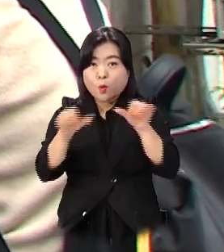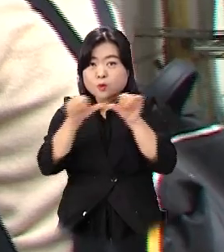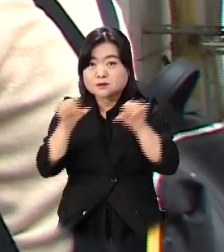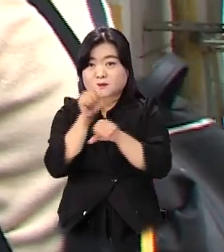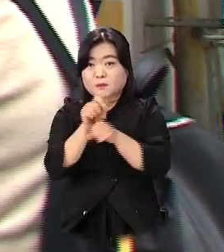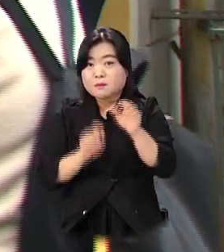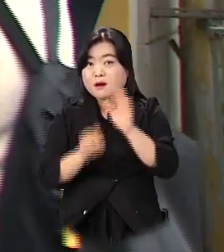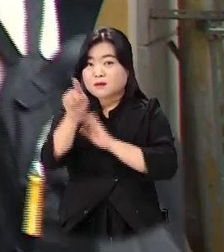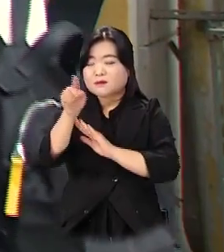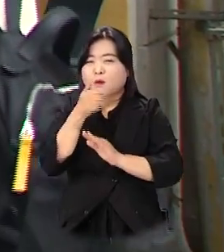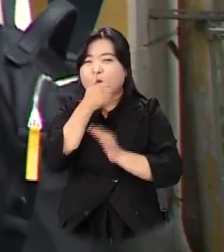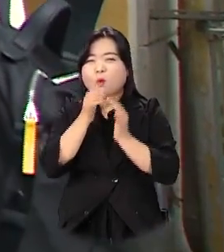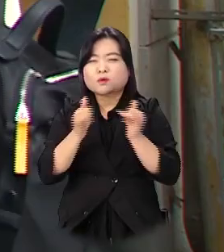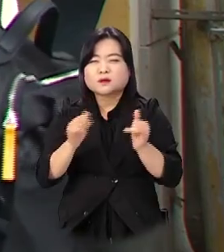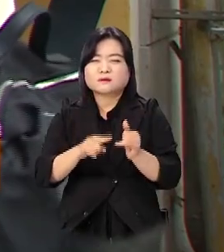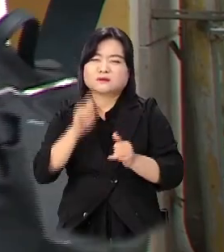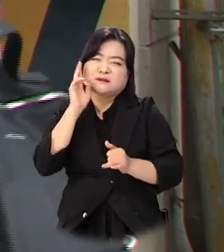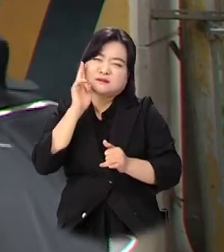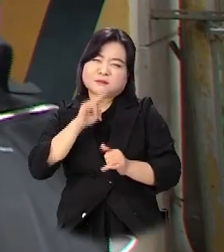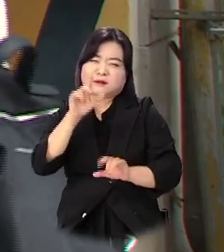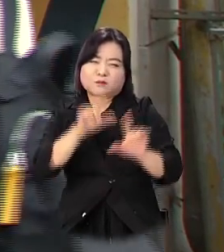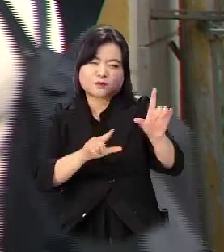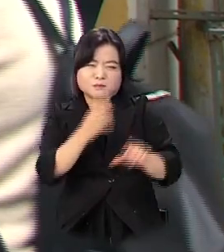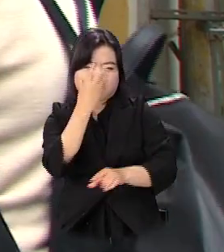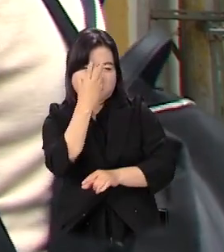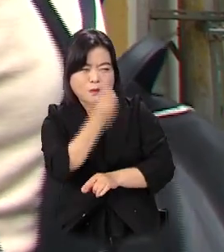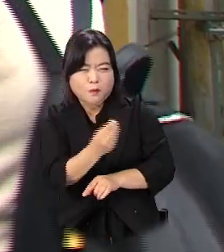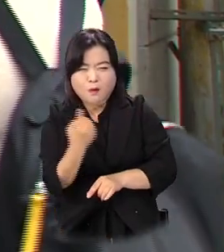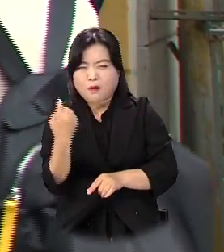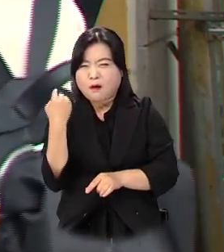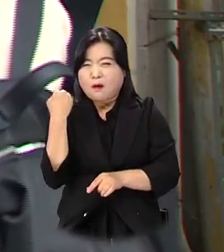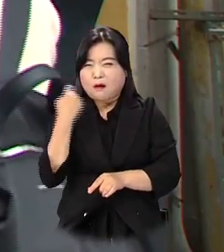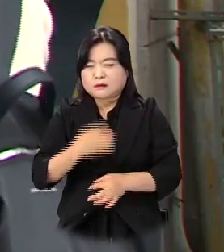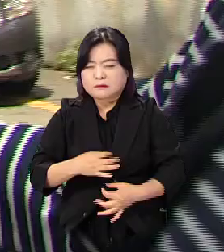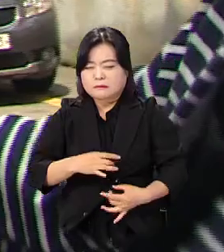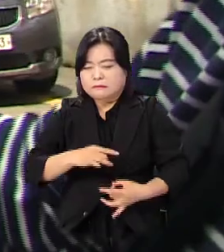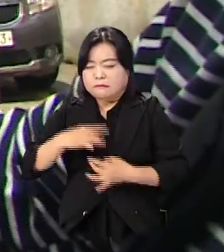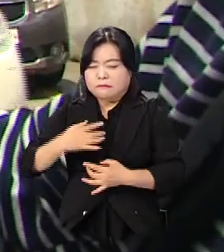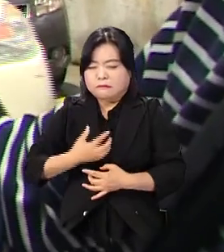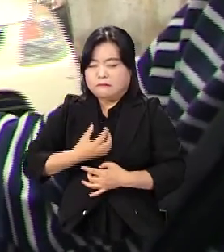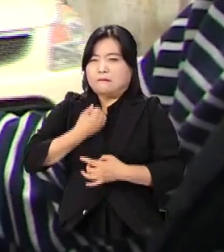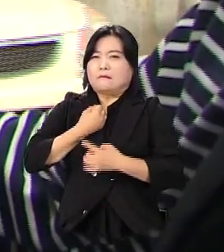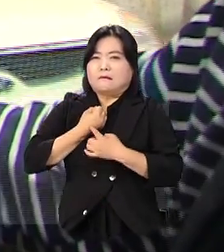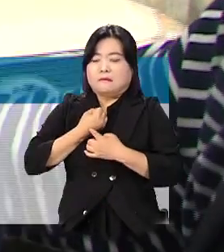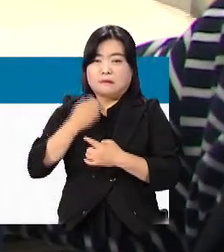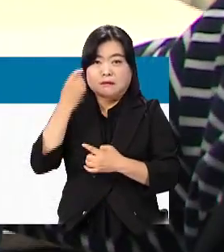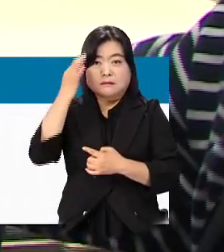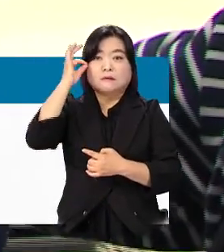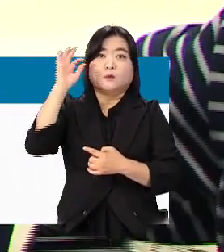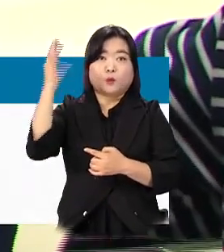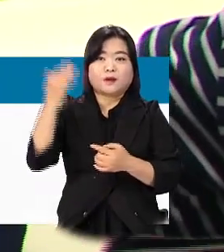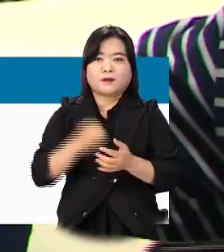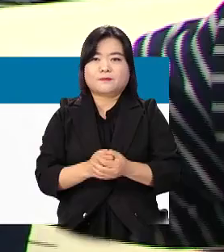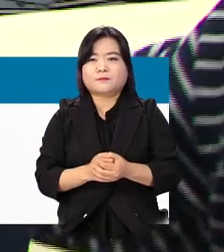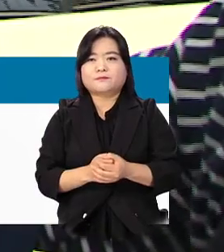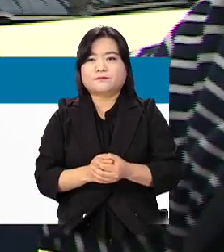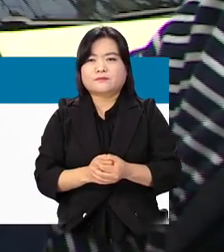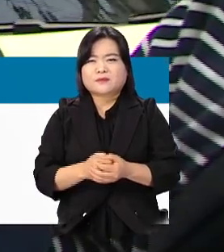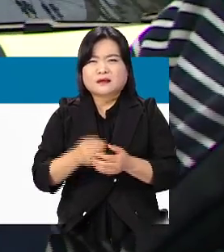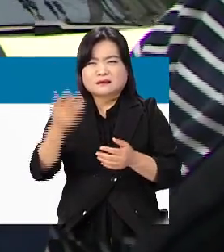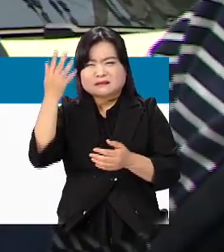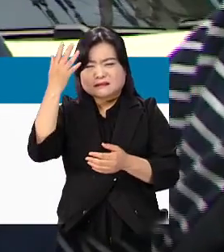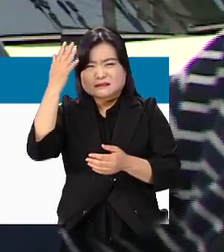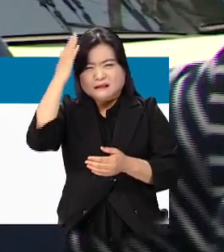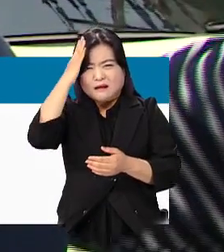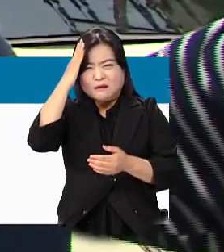사무실을 방문한 변호사는 참혹한 광경에 어제의 악몽을 떠올립니다. 그다음에 그름도 내려앉아가지고 까만 눈이